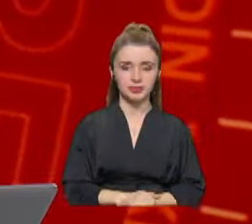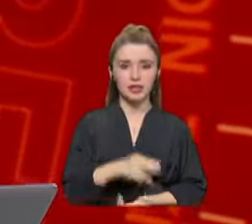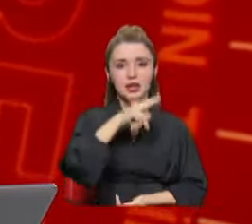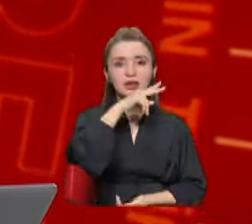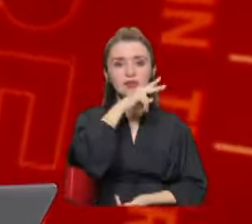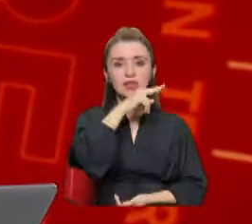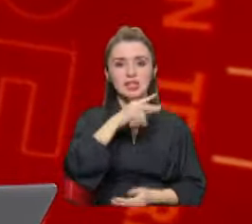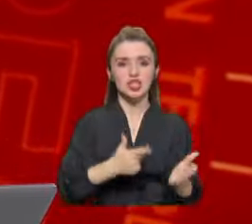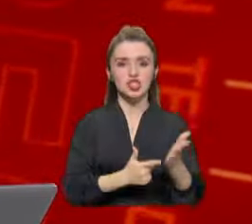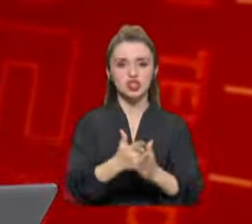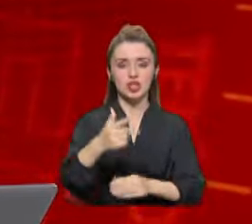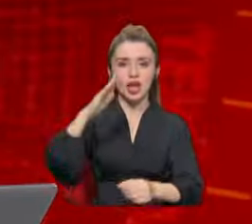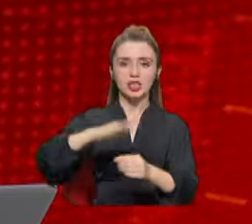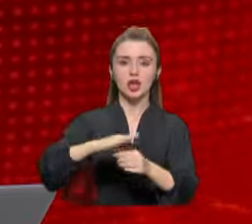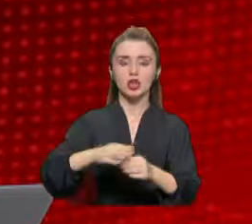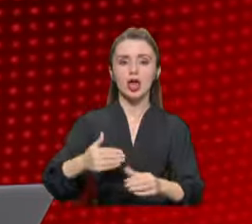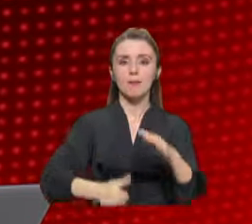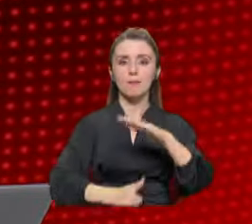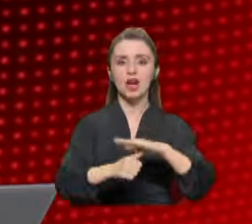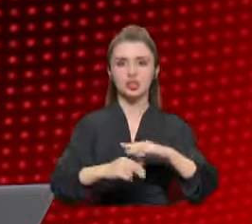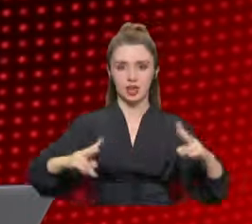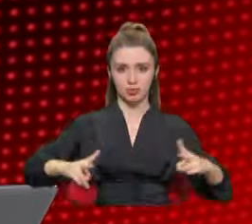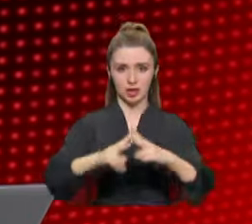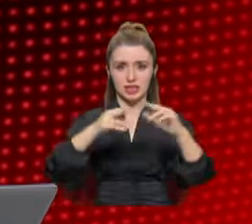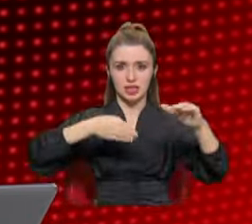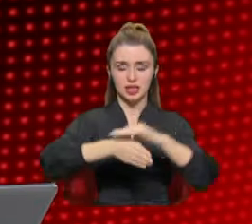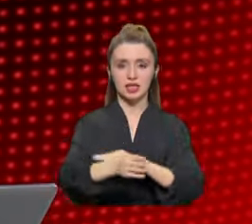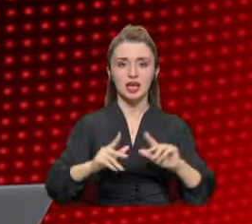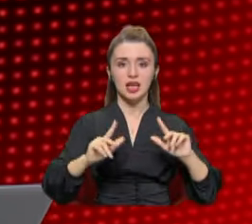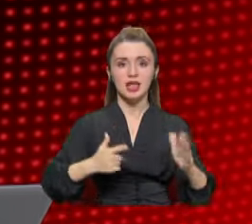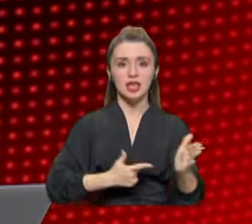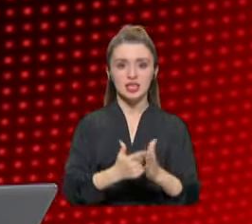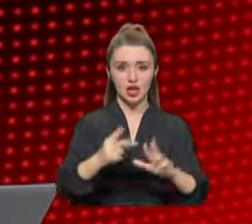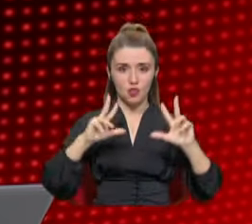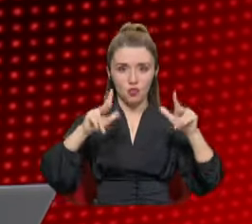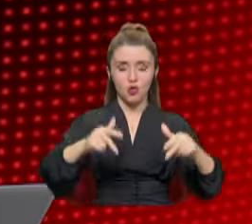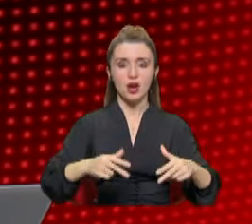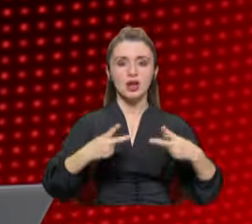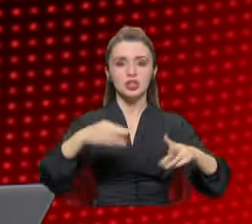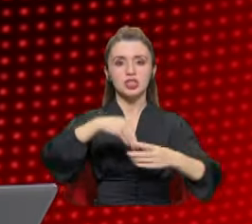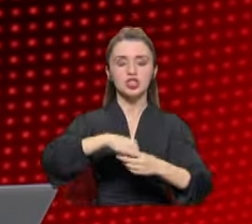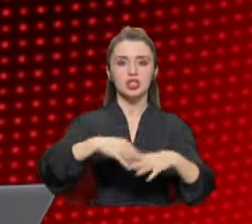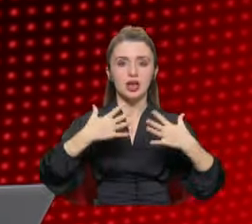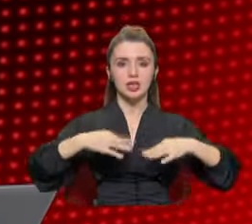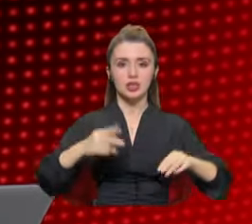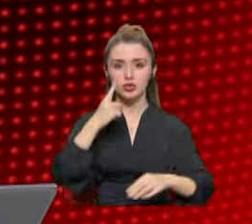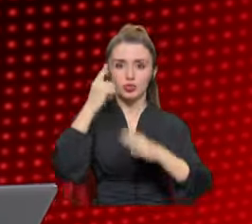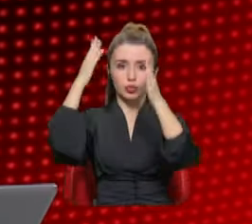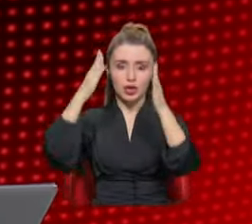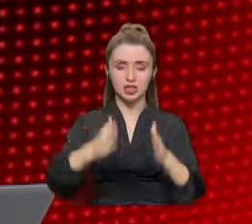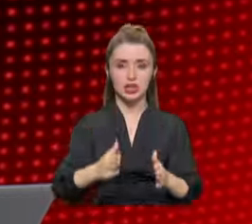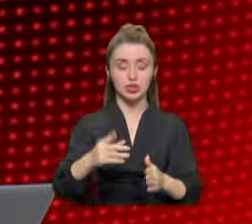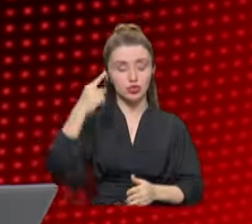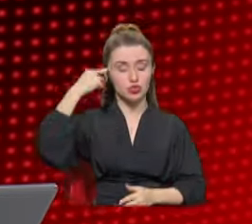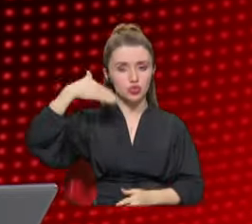Fransa'da çiftçiler traktörleriyle başkent Paris'e girdi. Tarım fuarı açılışına gitmeye hazırlanan Cumhurbaşkanı Macron büyük şok